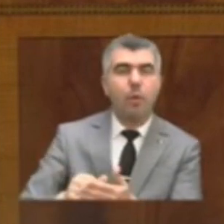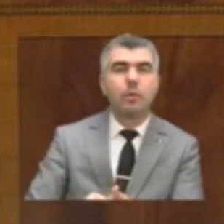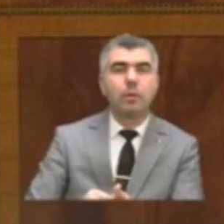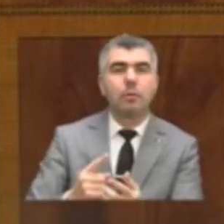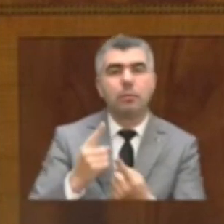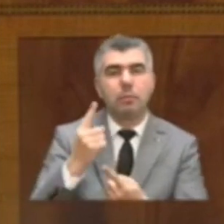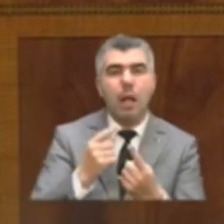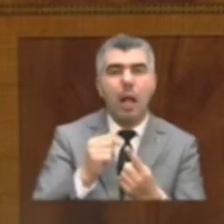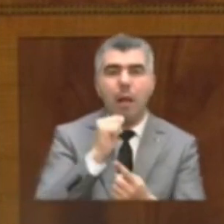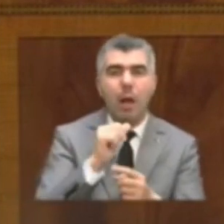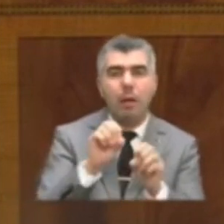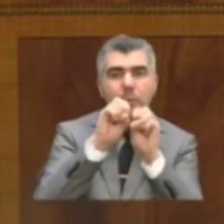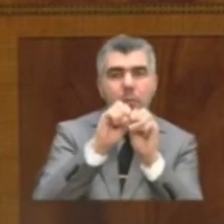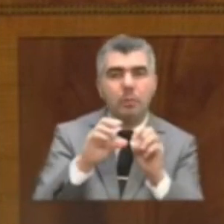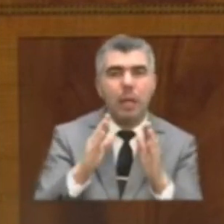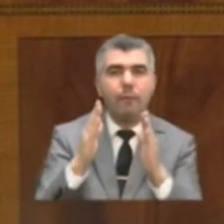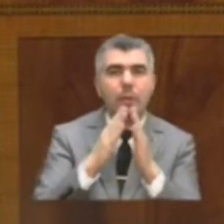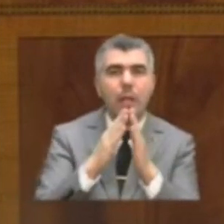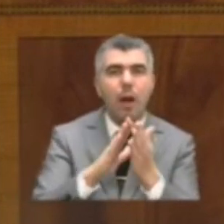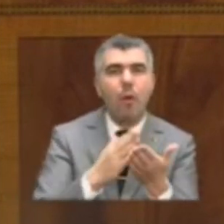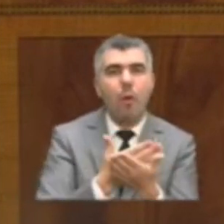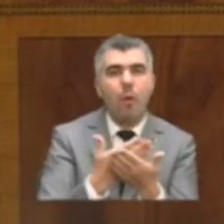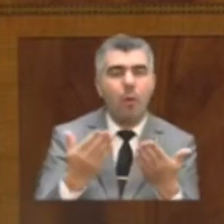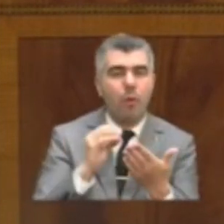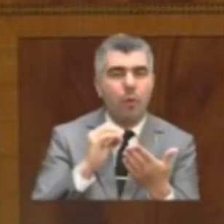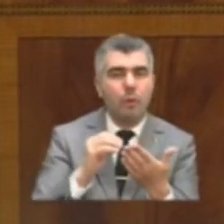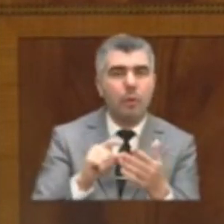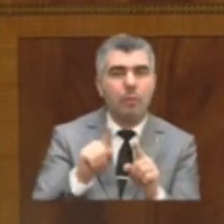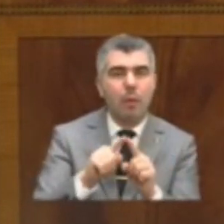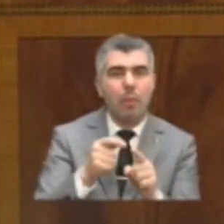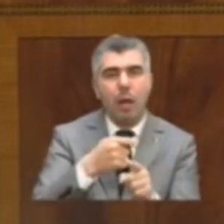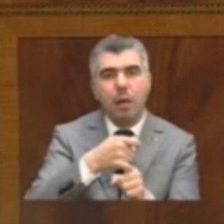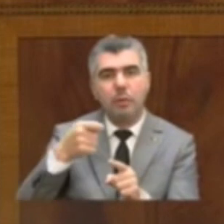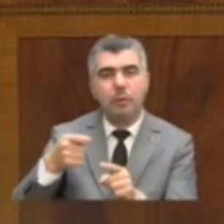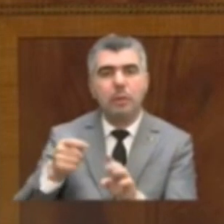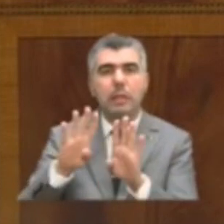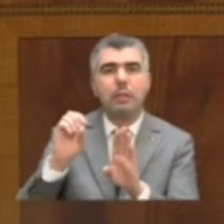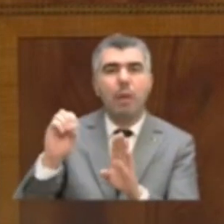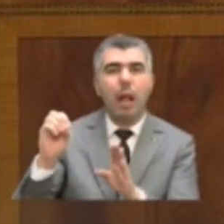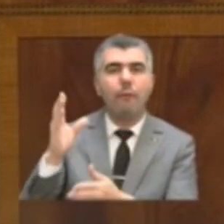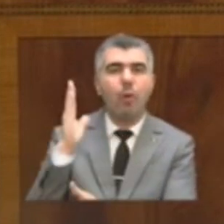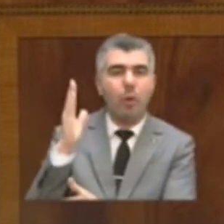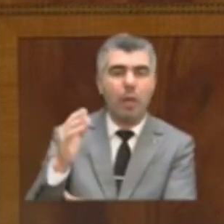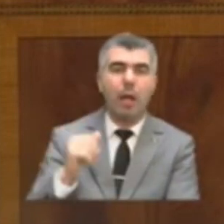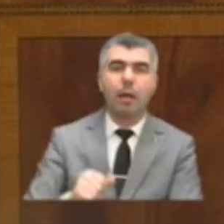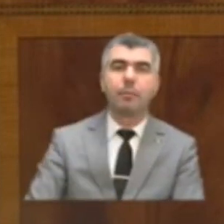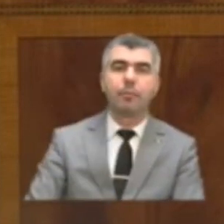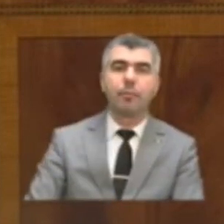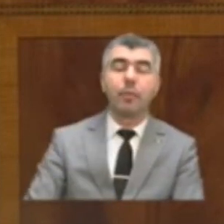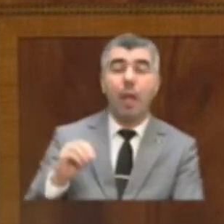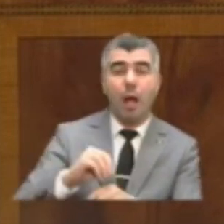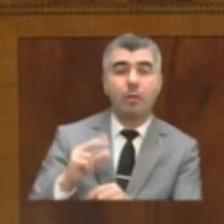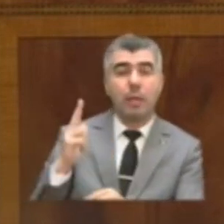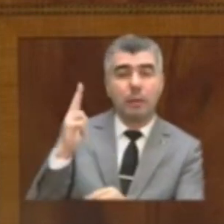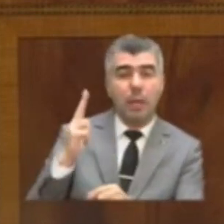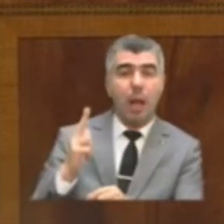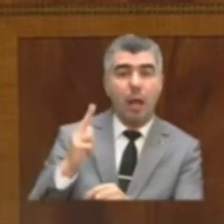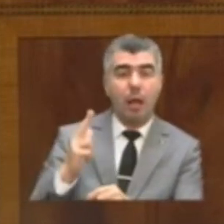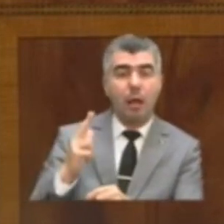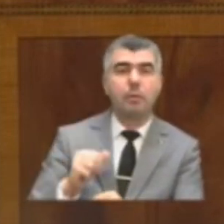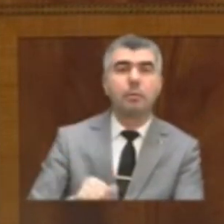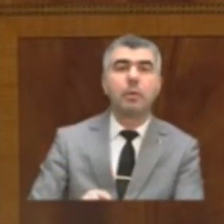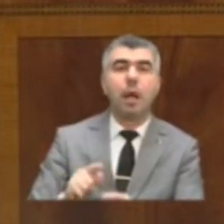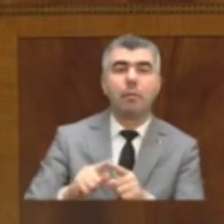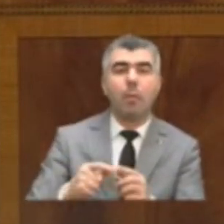الماء الصالح للشرب لمدينة الدار البيضاء، غادي تعطي الماء ل 8000 هكتار. كما أطلقنا دراسات جدوى